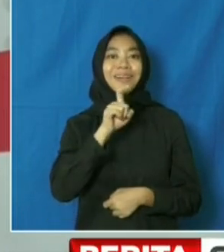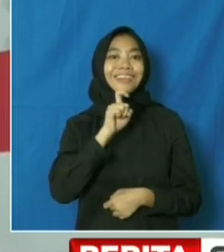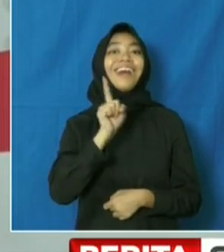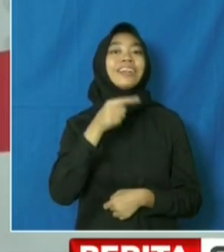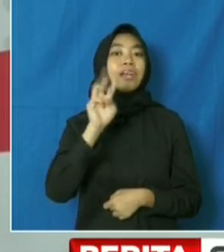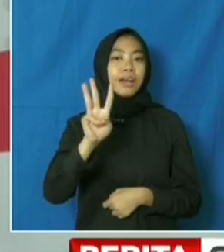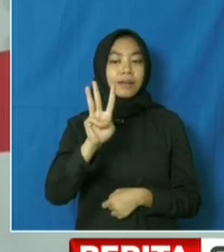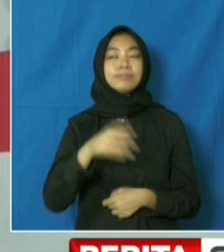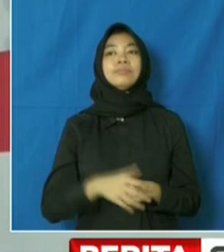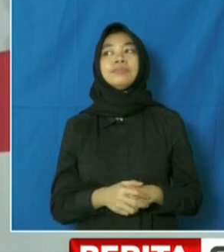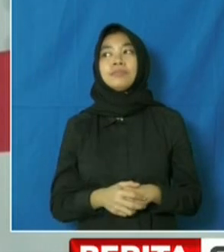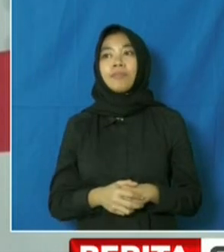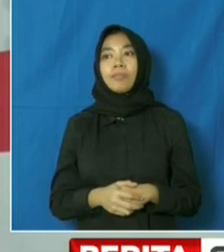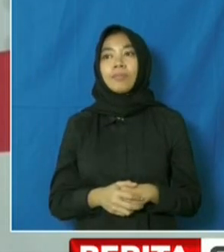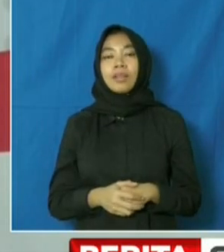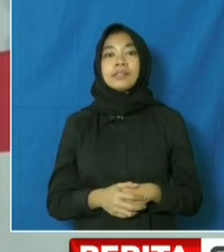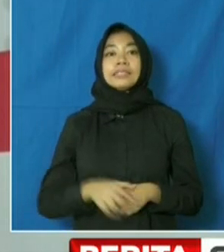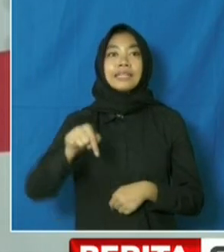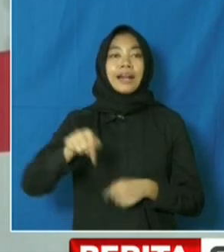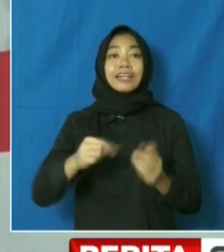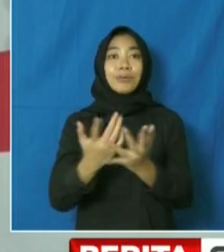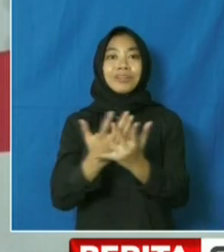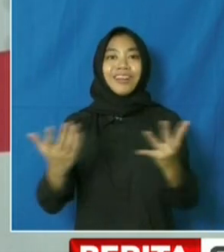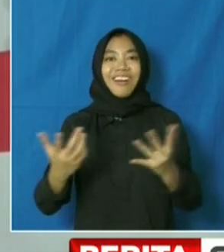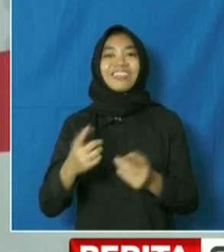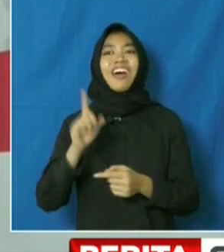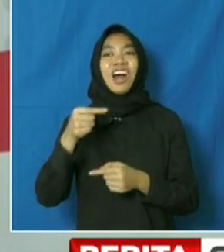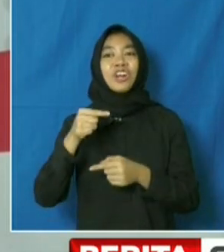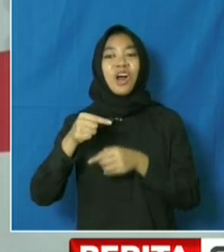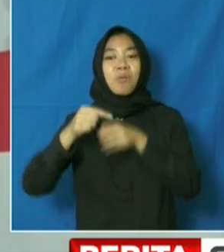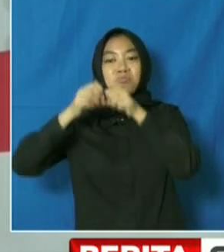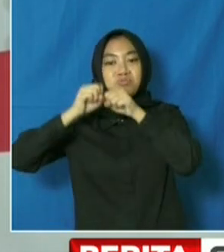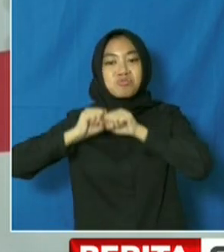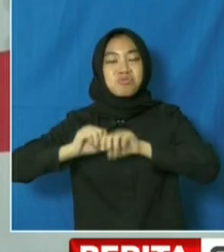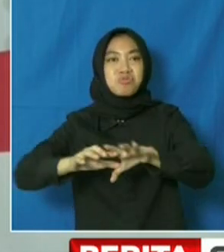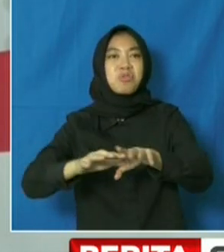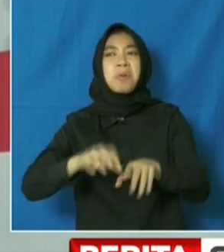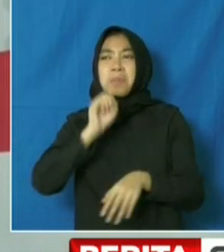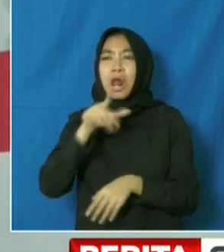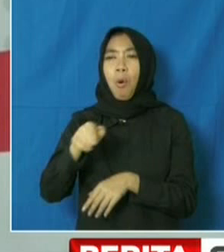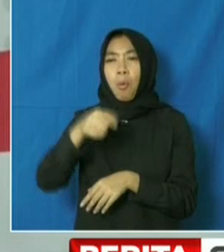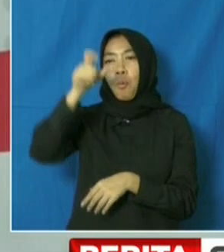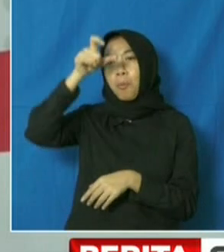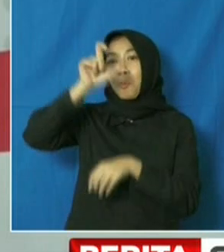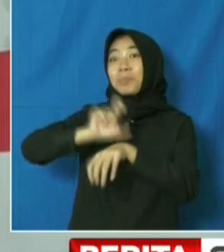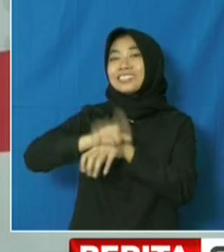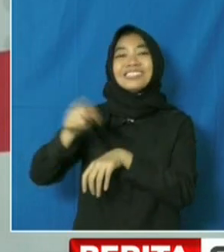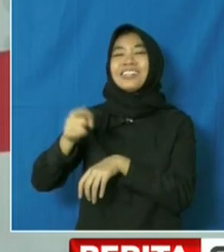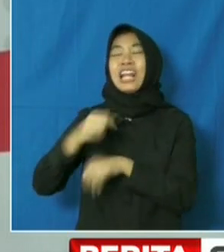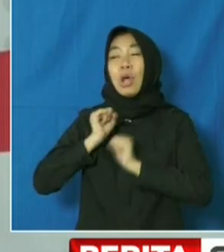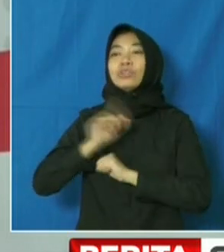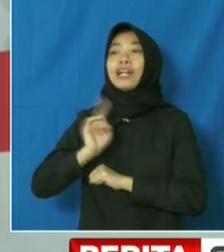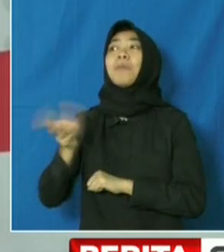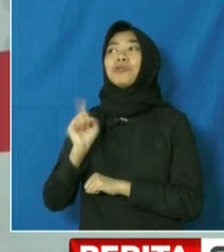saat ini ada narasi yang berkembang di masyarakat meminta jangan takut ke masjid karena alasannya virus tersebut